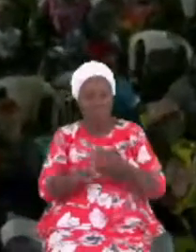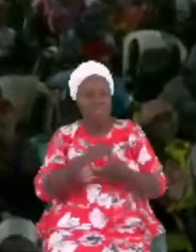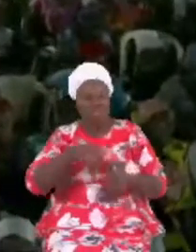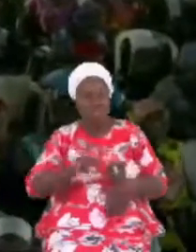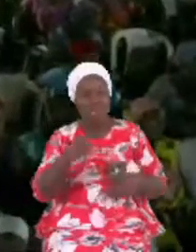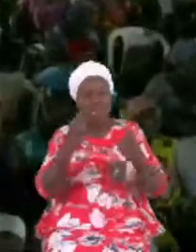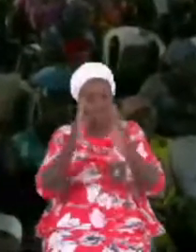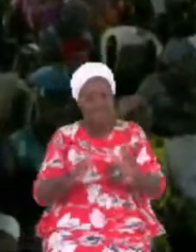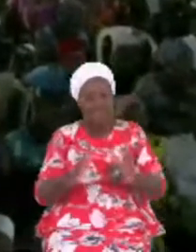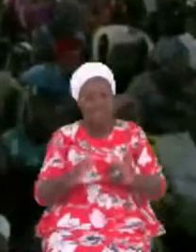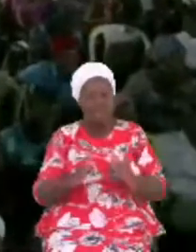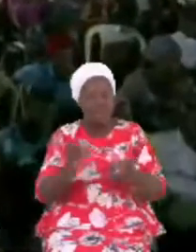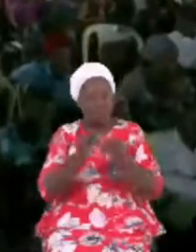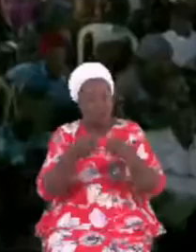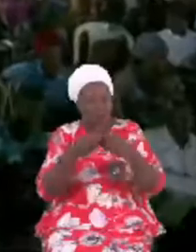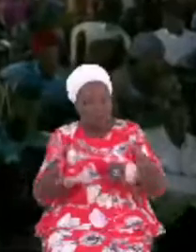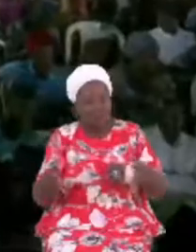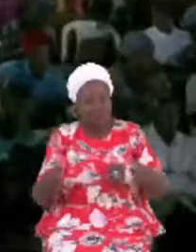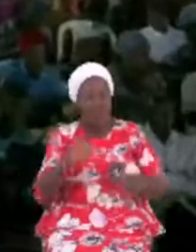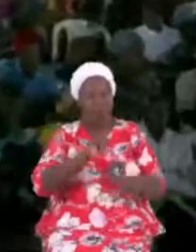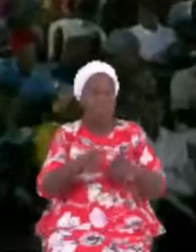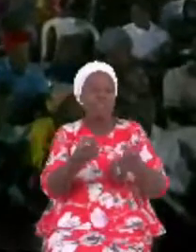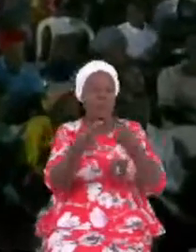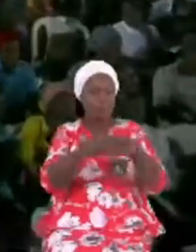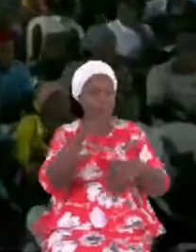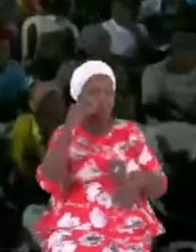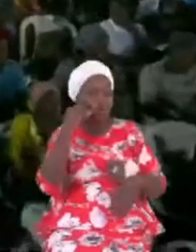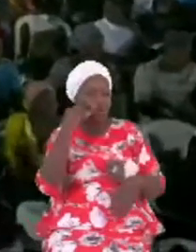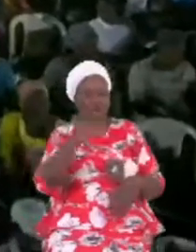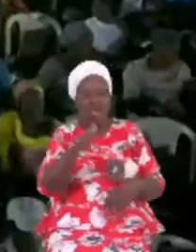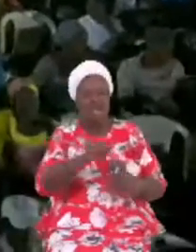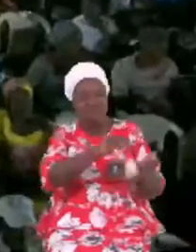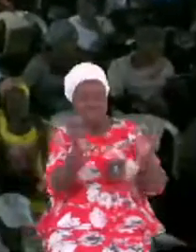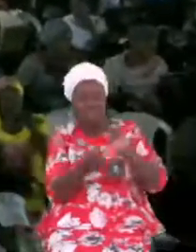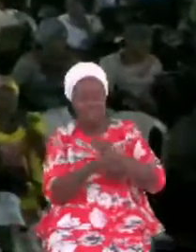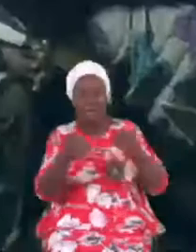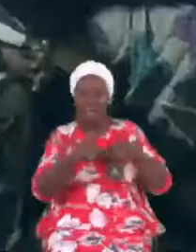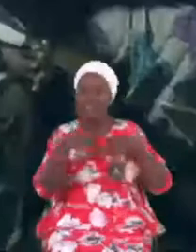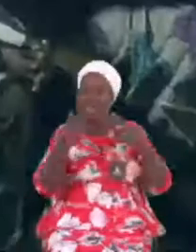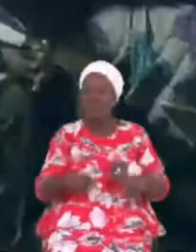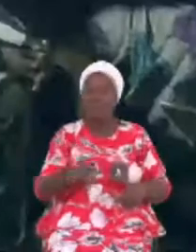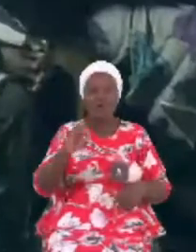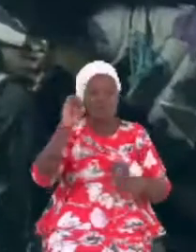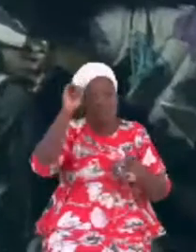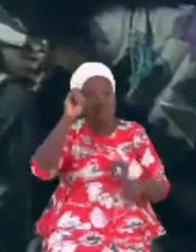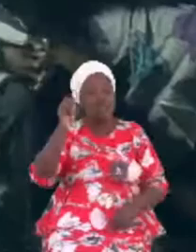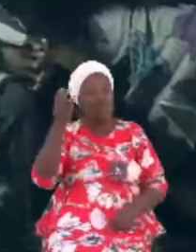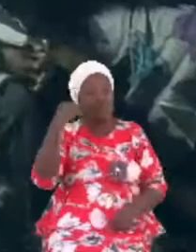pécheur. C'est pas qu'il est perdu. Non. Il est revenu à la maison. Un changement a eu lieu. Il était